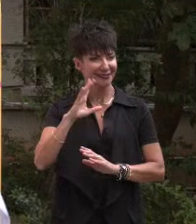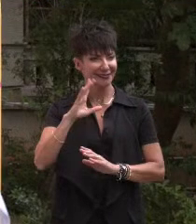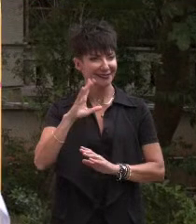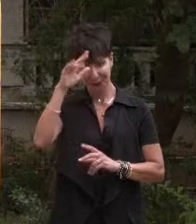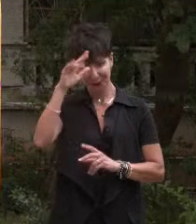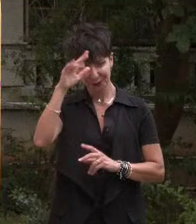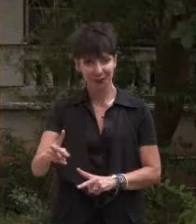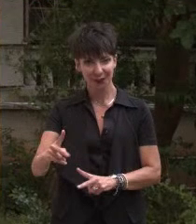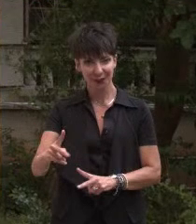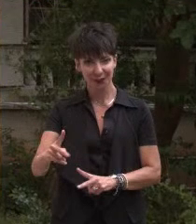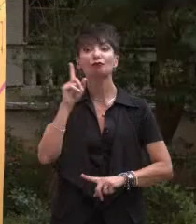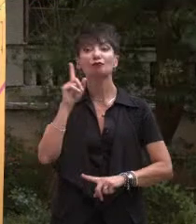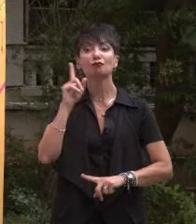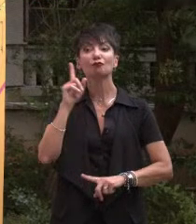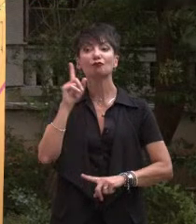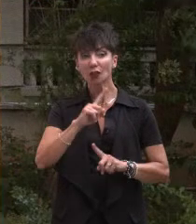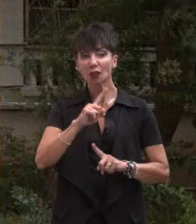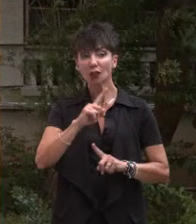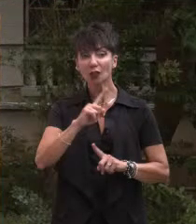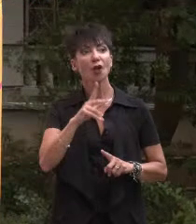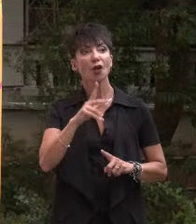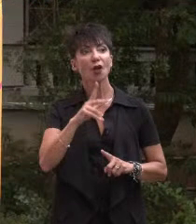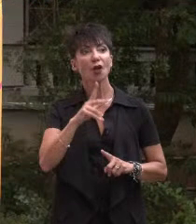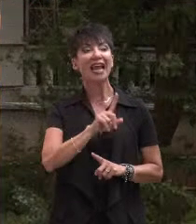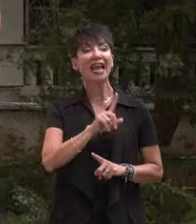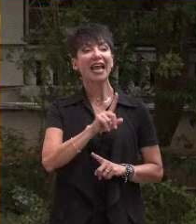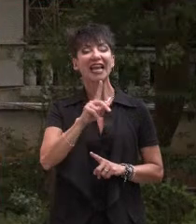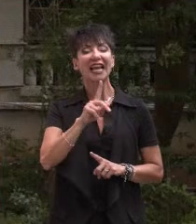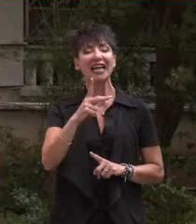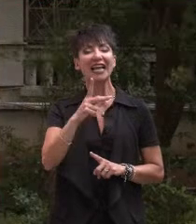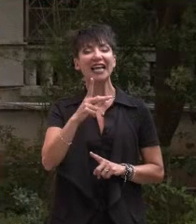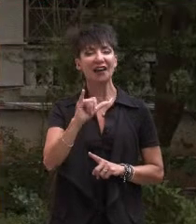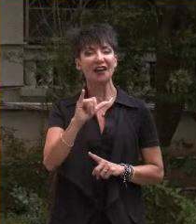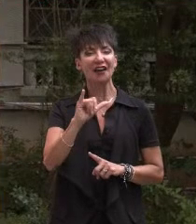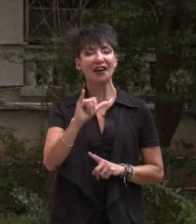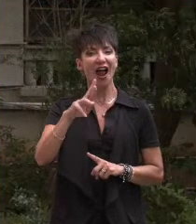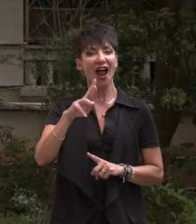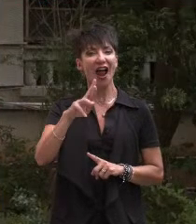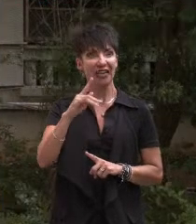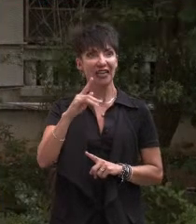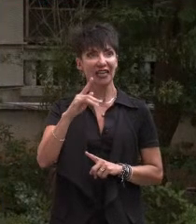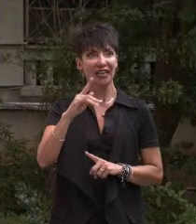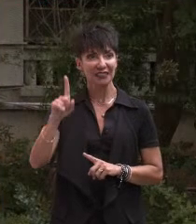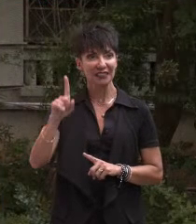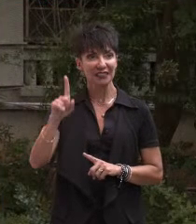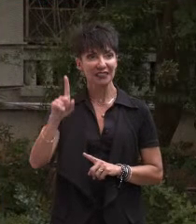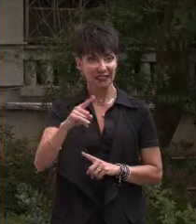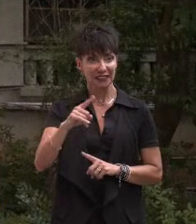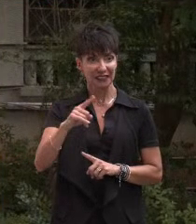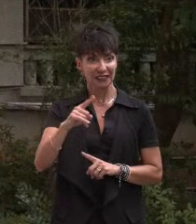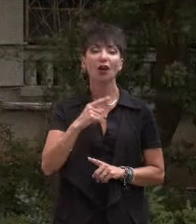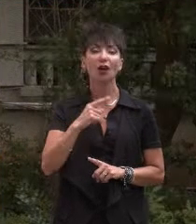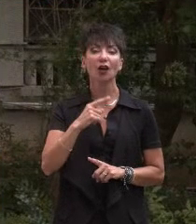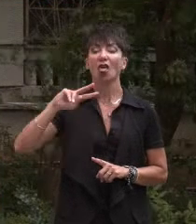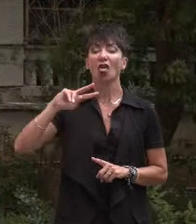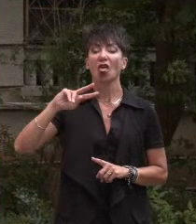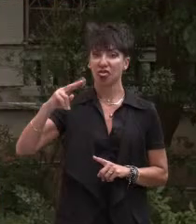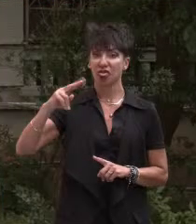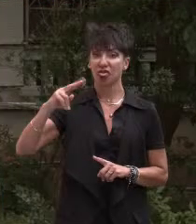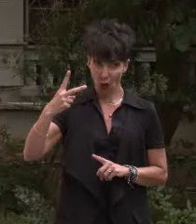κύριο Κυβρακίδη Κυριάκο. Θα παραδώσει επένους στο δεύτερο Δημοτικό Σχολείο Χολαργού, την Τόβα Άννα και την Τόβα